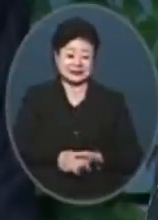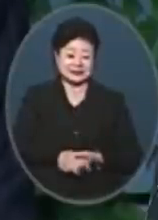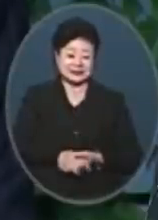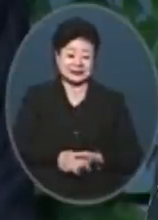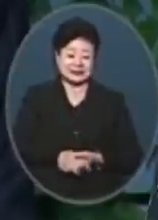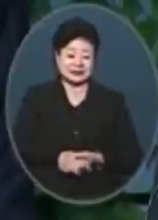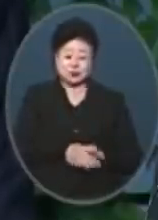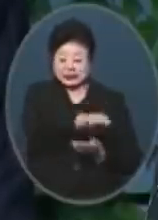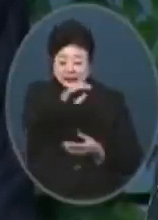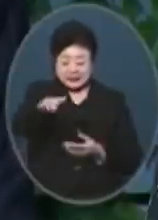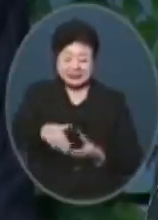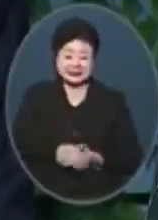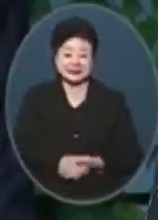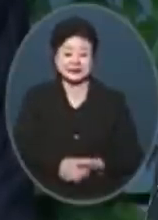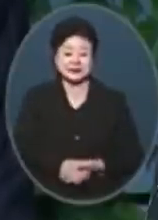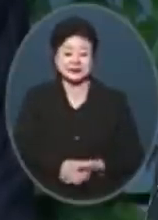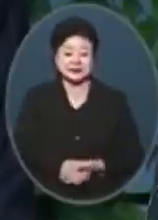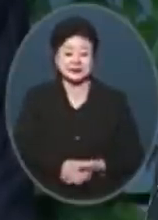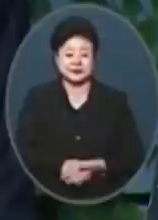우리는